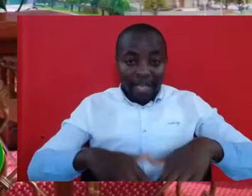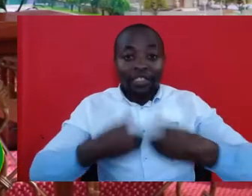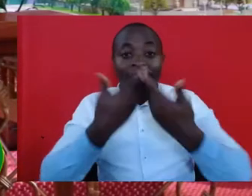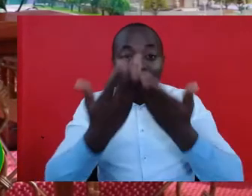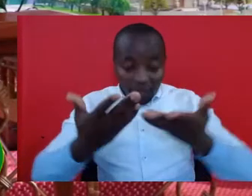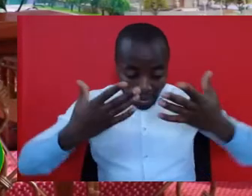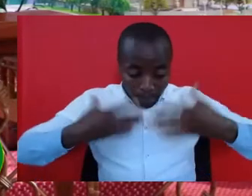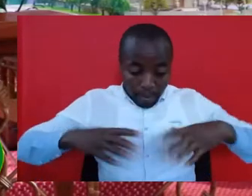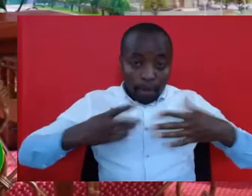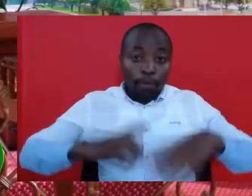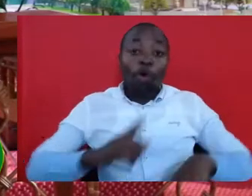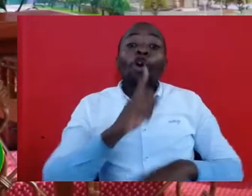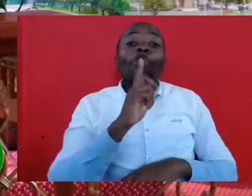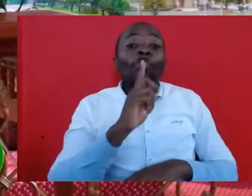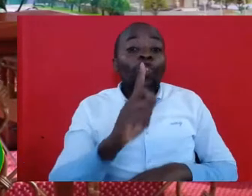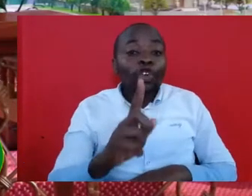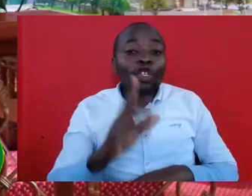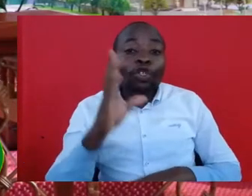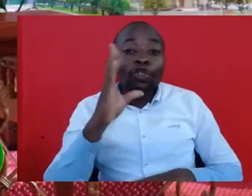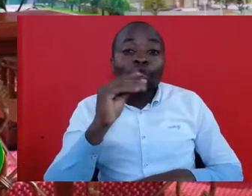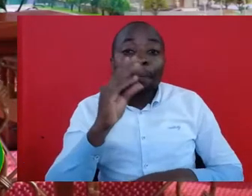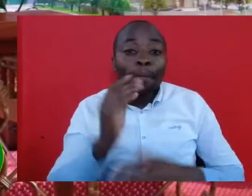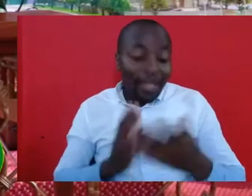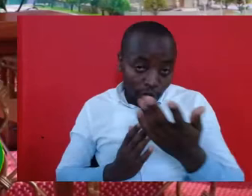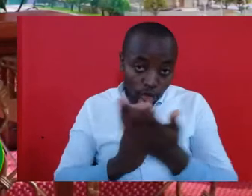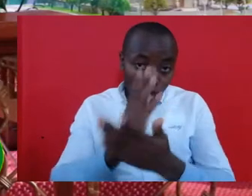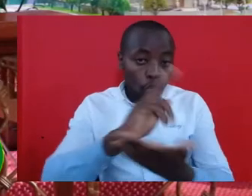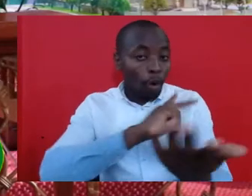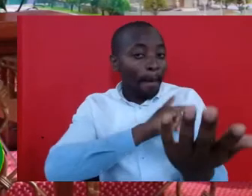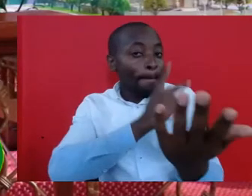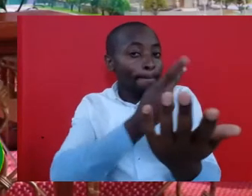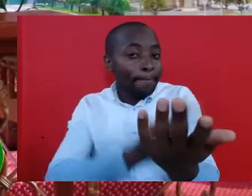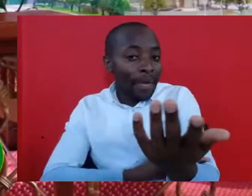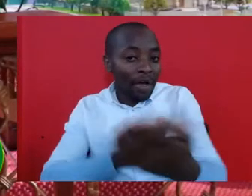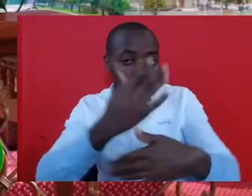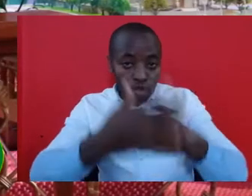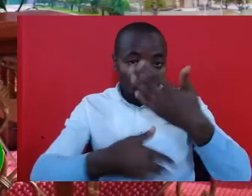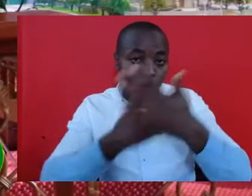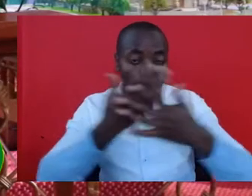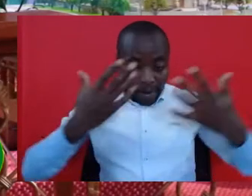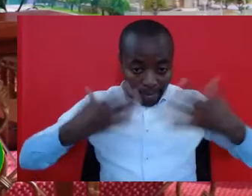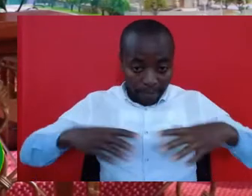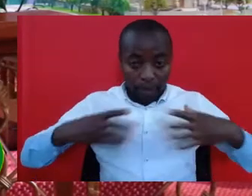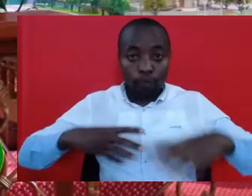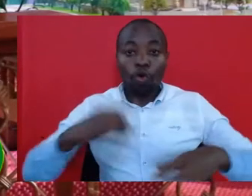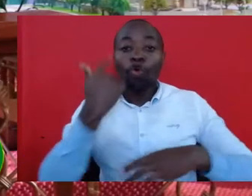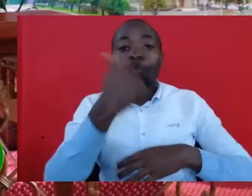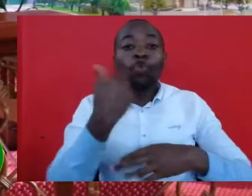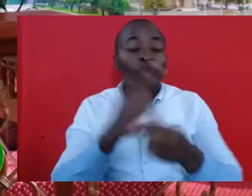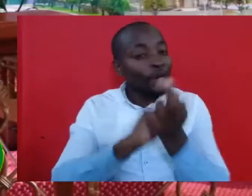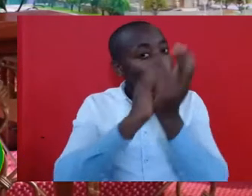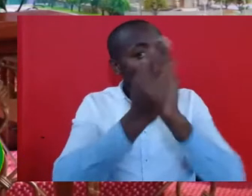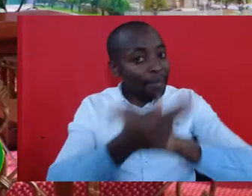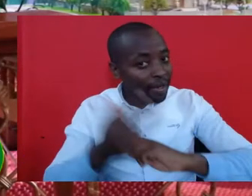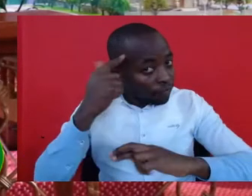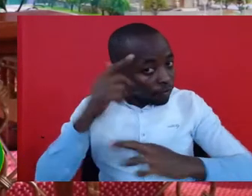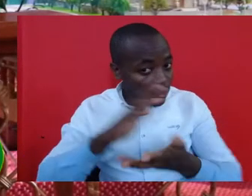wake mamlaka na amri wanene kwa uwezo kwa watu wake wanaotubu ghafla na ondoleo la dhambi